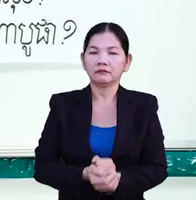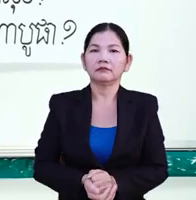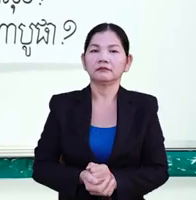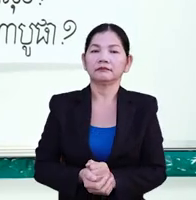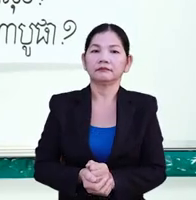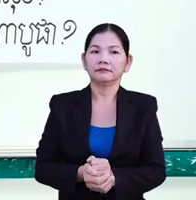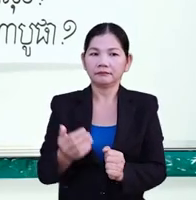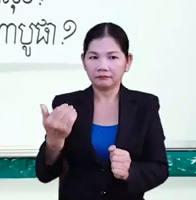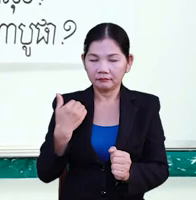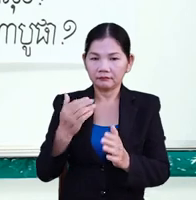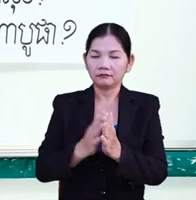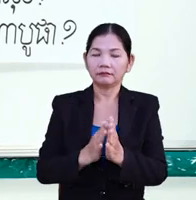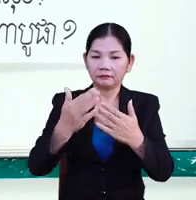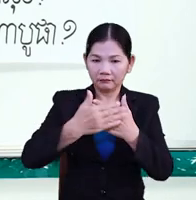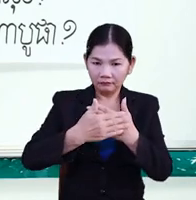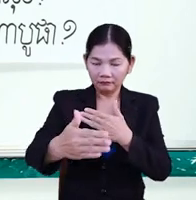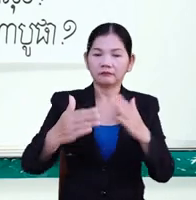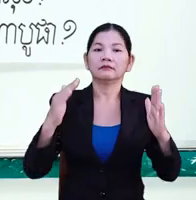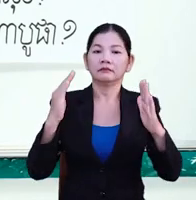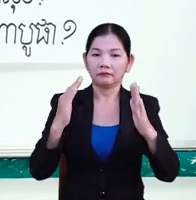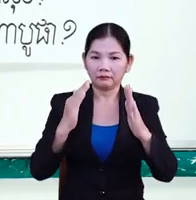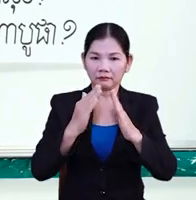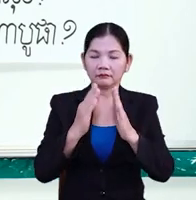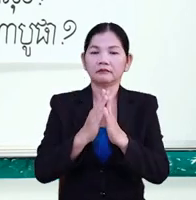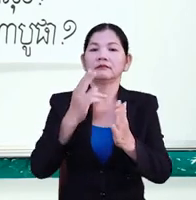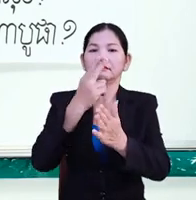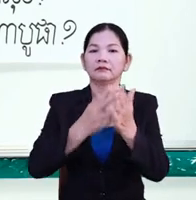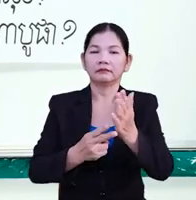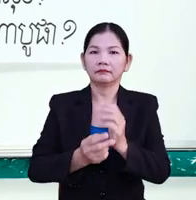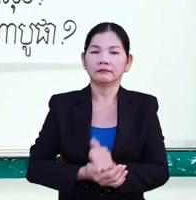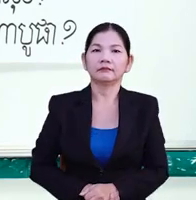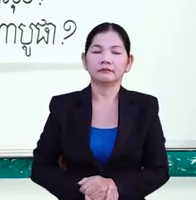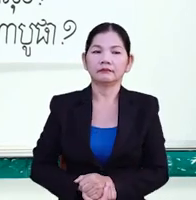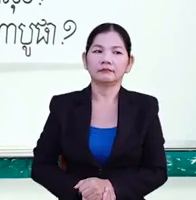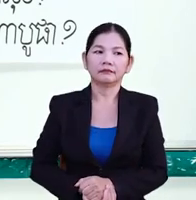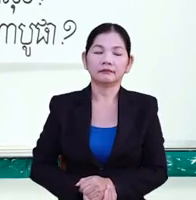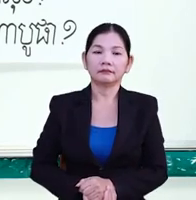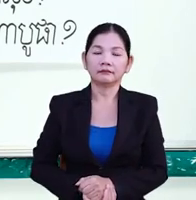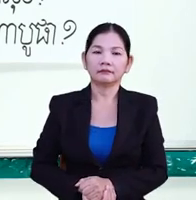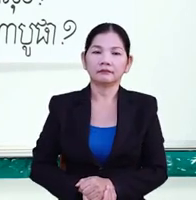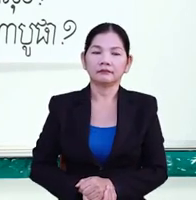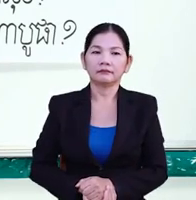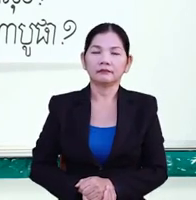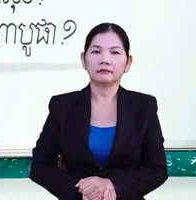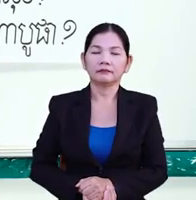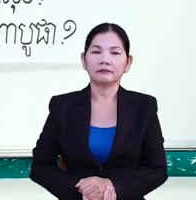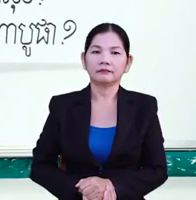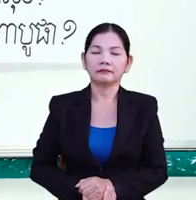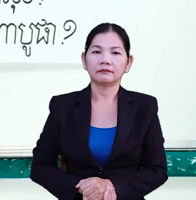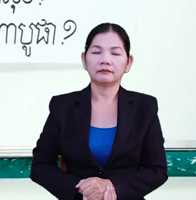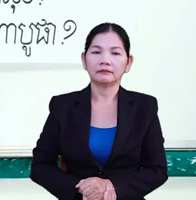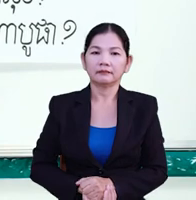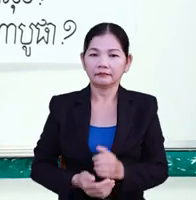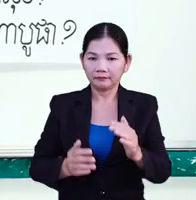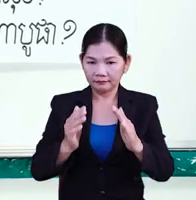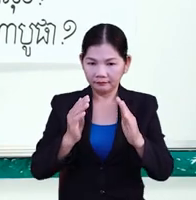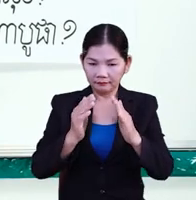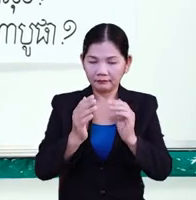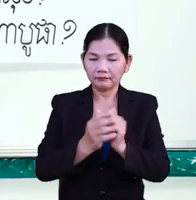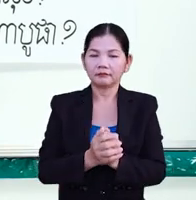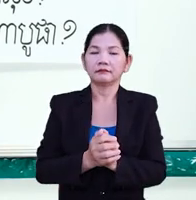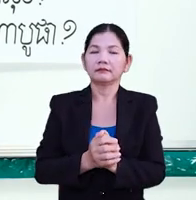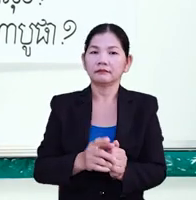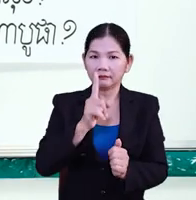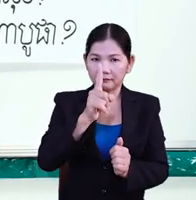ថាតើនៅខាងមុខផ្ទះរបស់កូនមានអ្វីខ្លះនៅកូនណាចាកិច្ចការទី